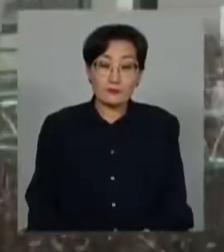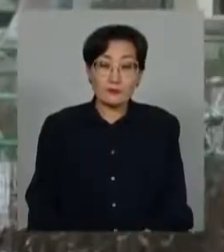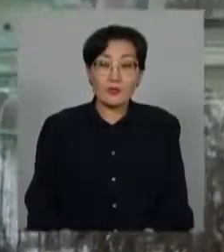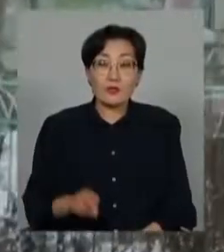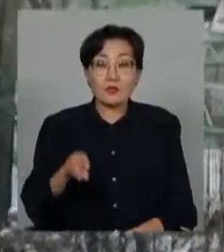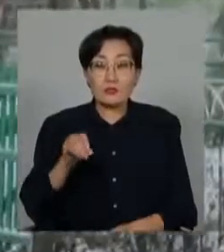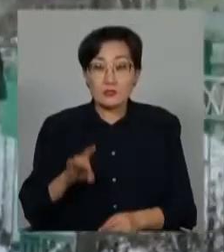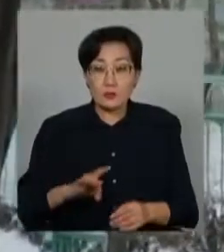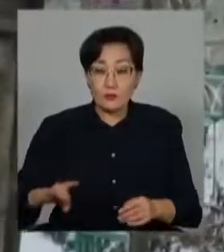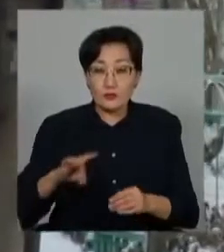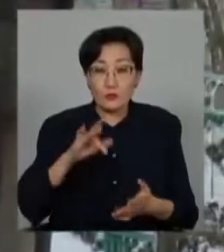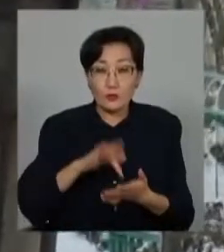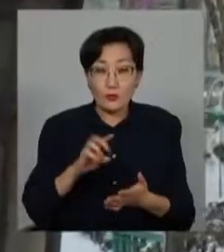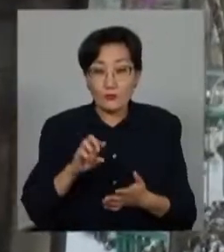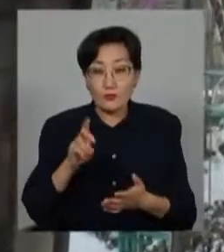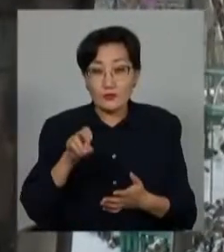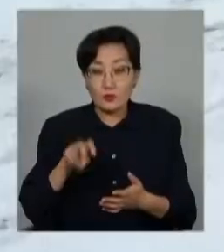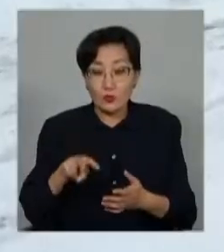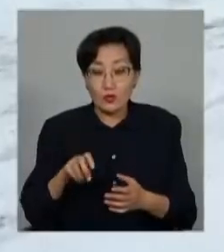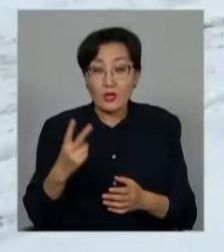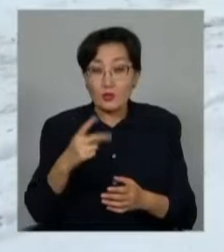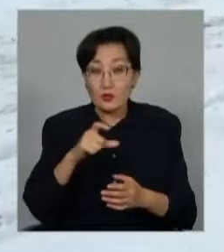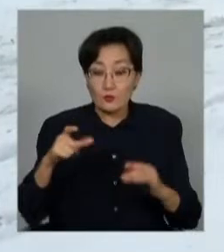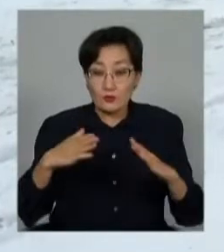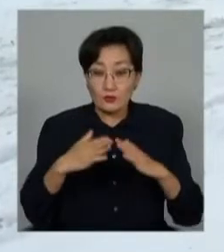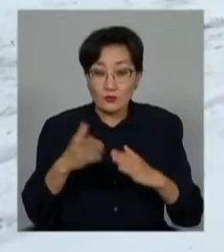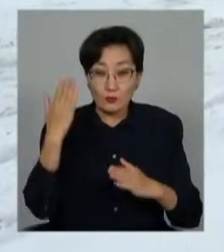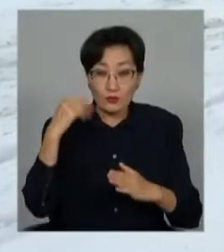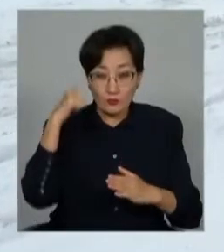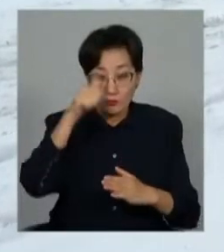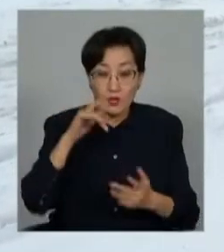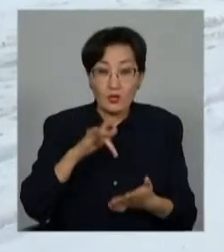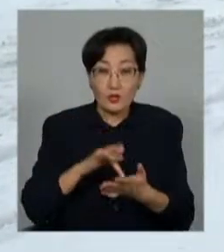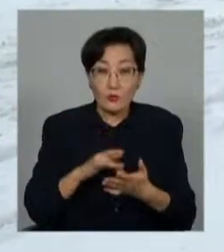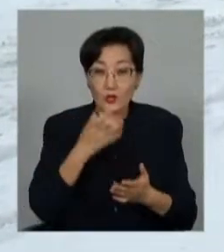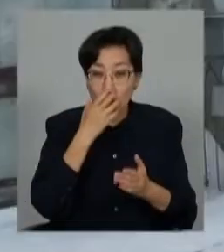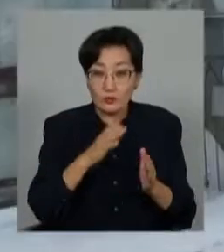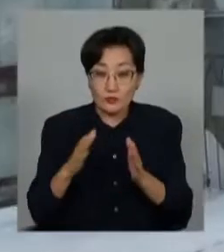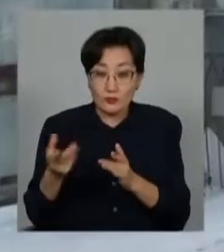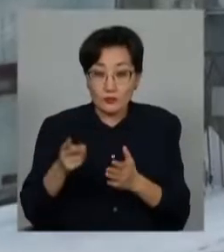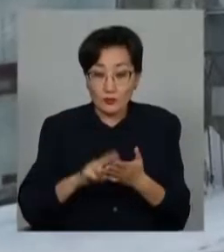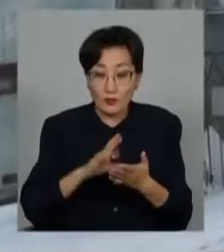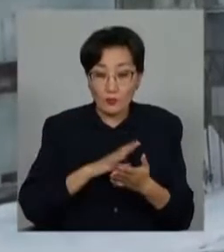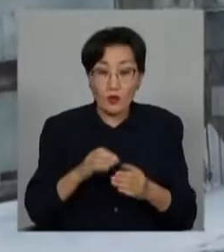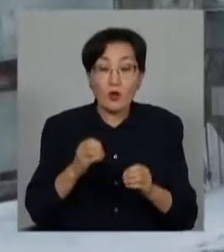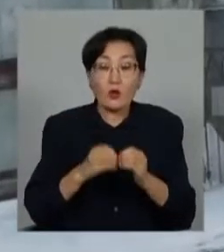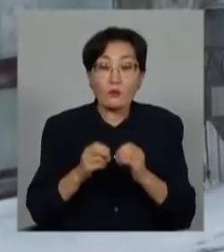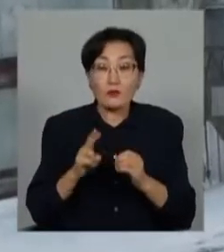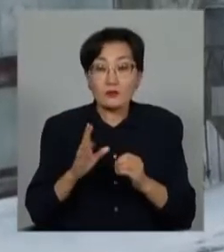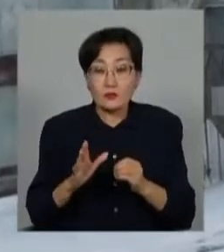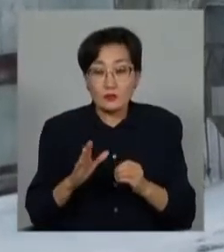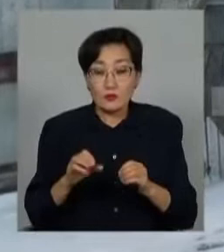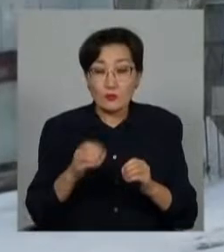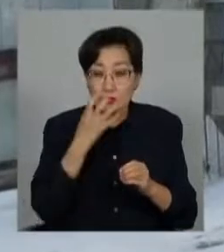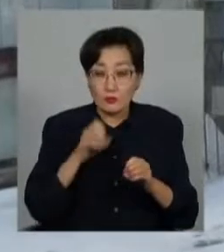Қызылжар ауданының орталығы Бескөл ауылындағы мына 2 қабатты үйлер өткен жылы орталық жылу жүйесіне қосылған. Мұндағы 14 отбасы жылумен